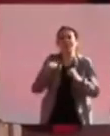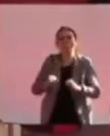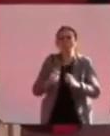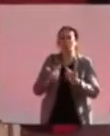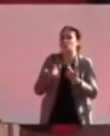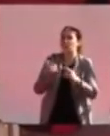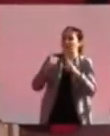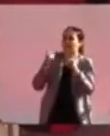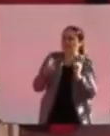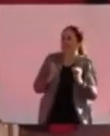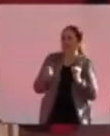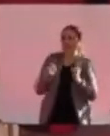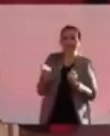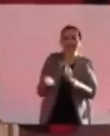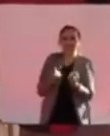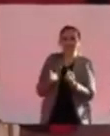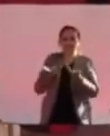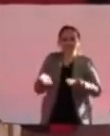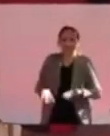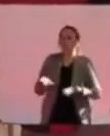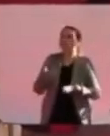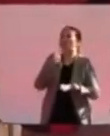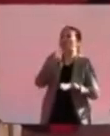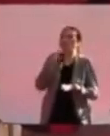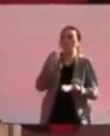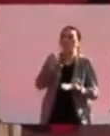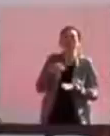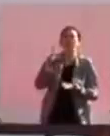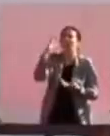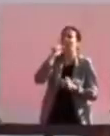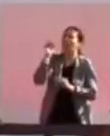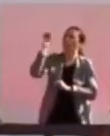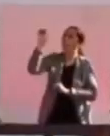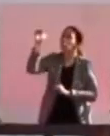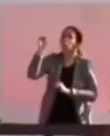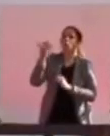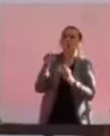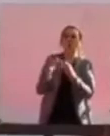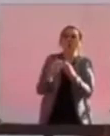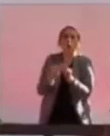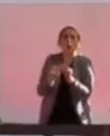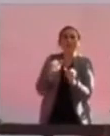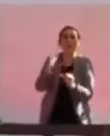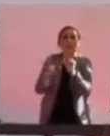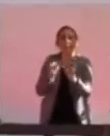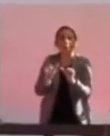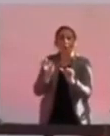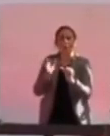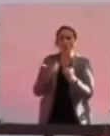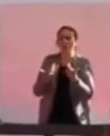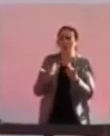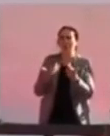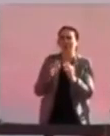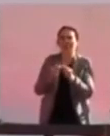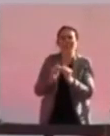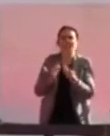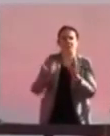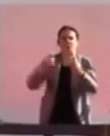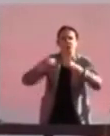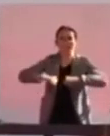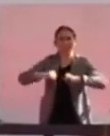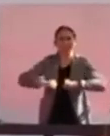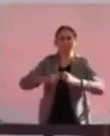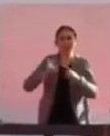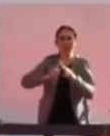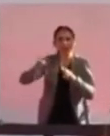serve immaginare e costruire un servizio socio sanitario nuovo che possa difendere tutte e tutti serve una rivoluzione